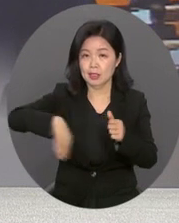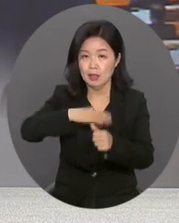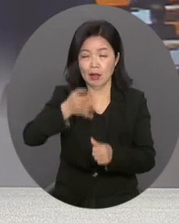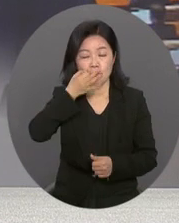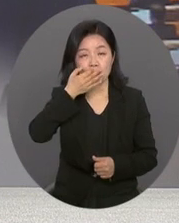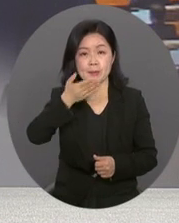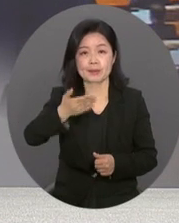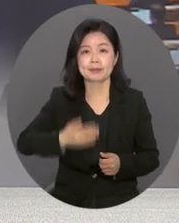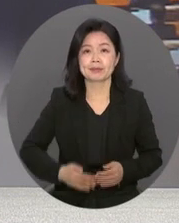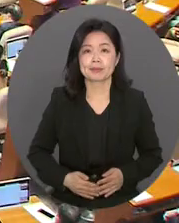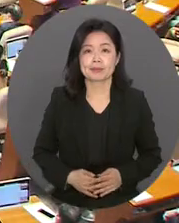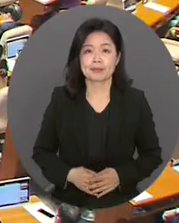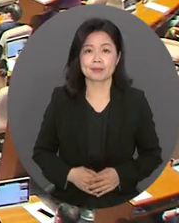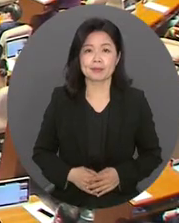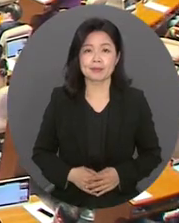들어봤습니다.